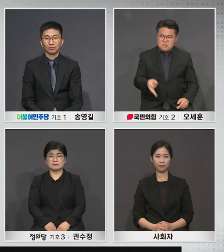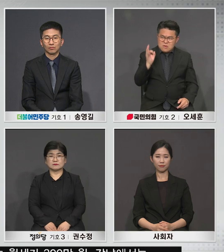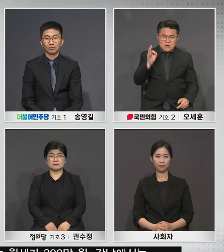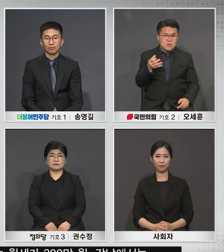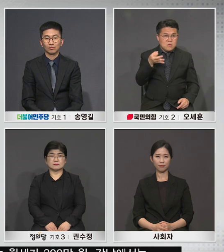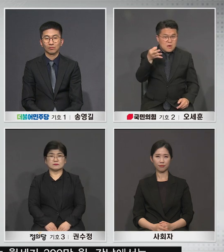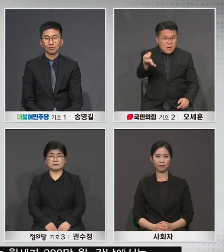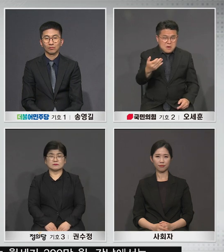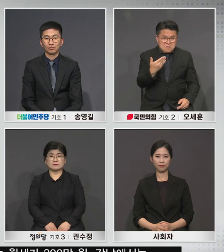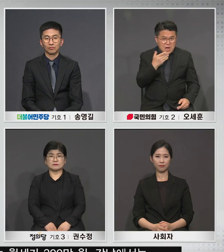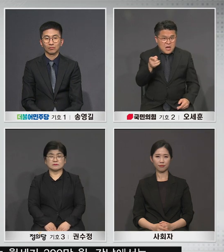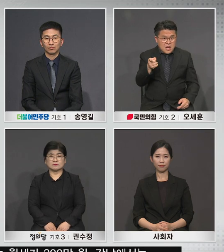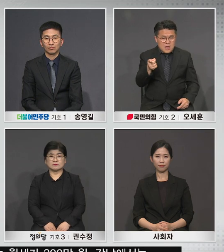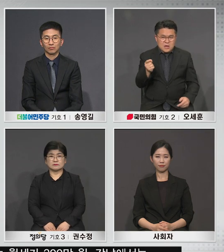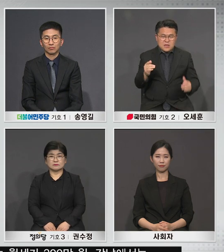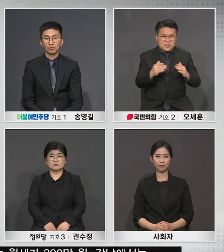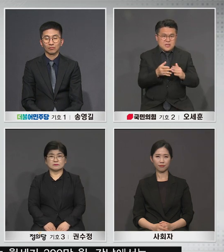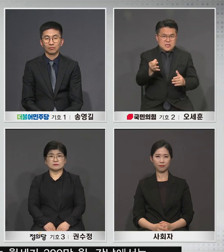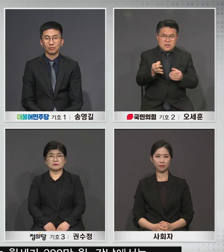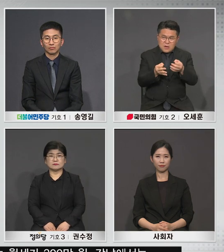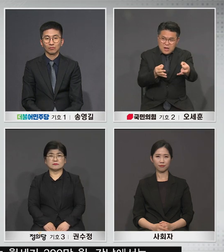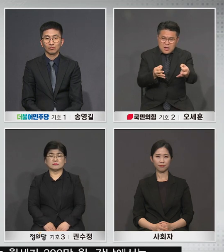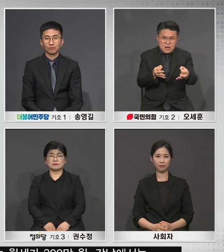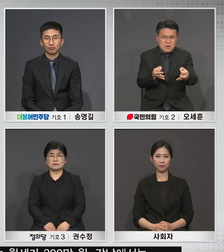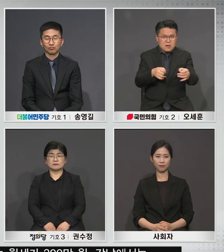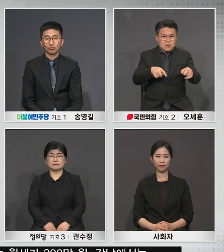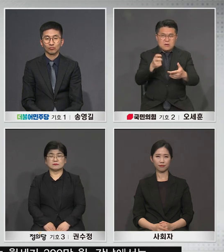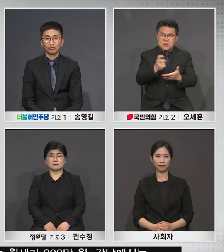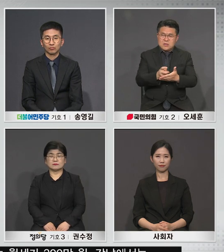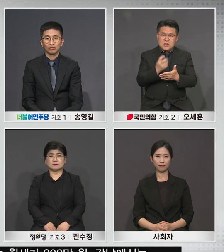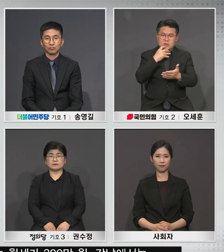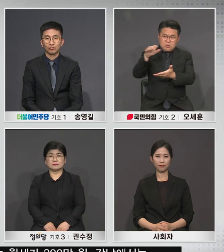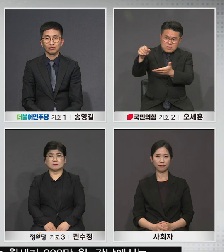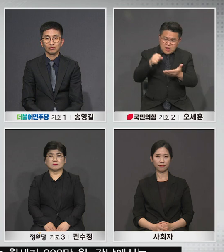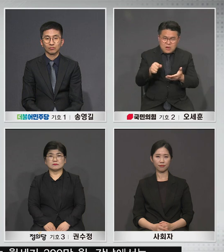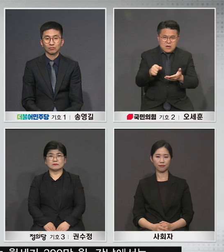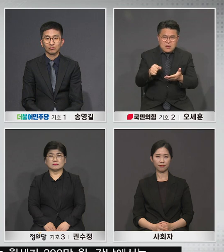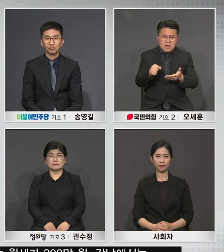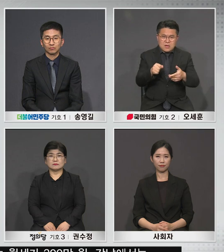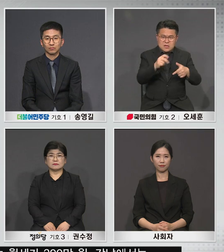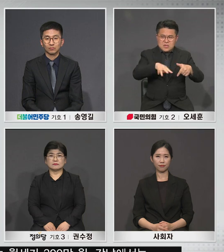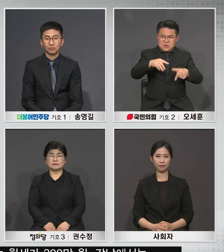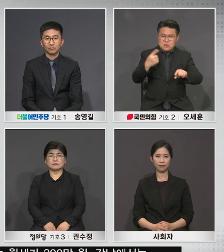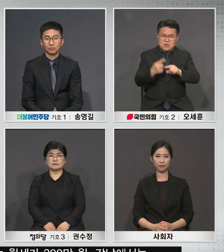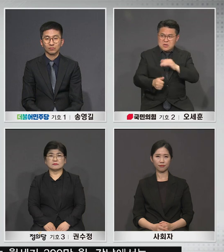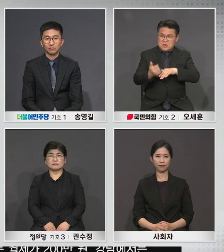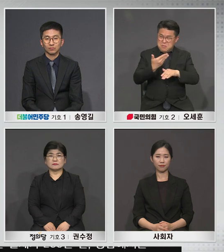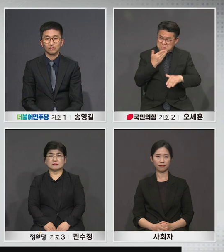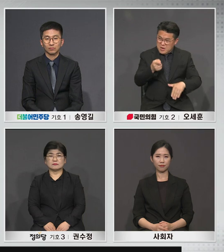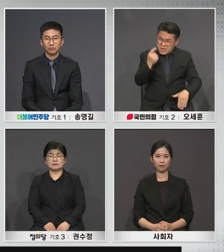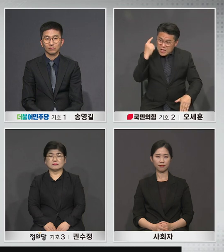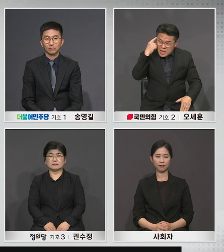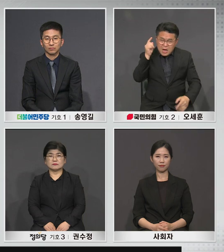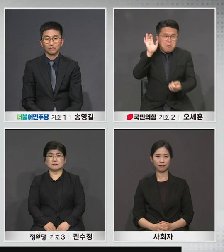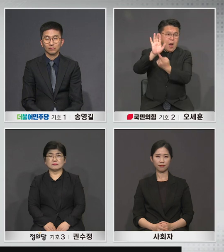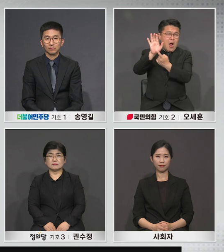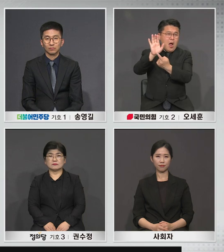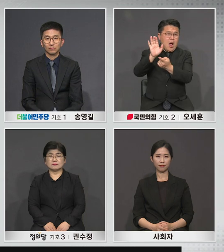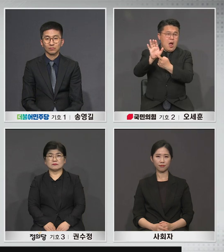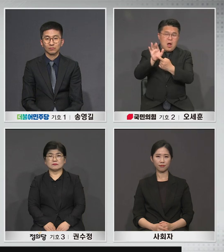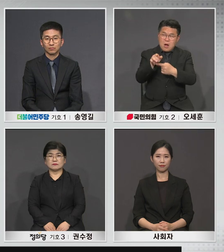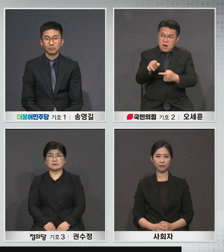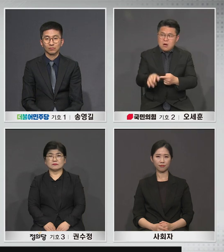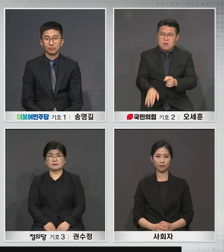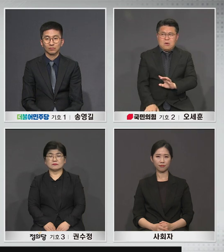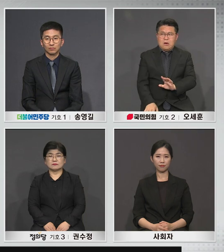내고 또 집값도 따로 내고 이런 정책을 서울에 들고 와서 인천에서처럼 성공시킬 수 있을 것처럼 계속 강변을